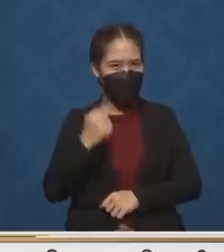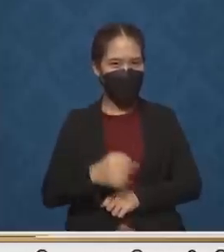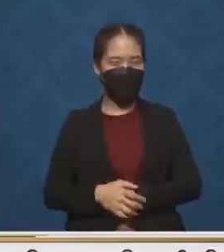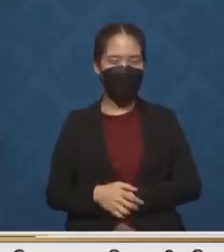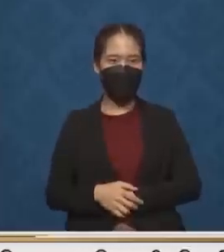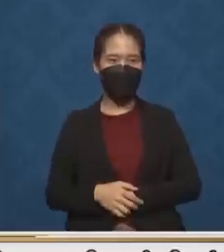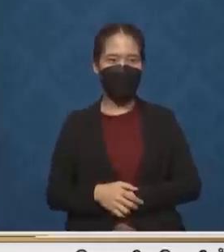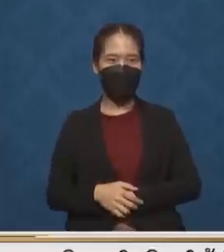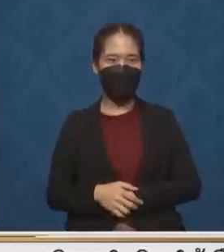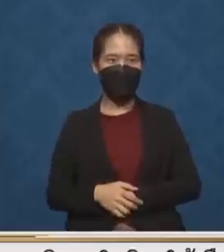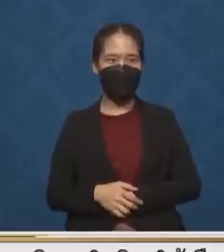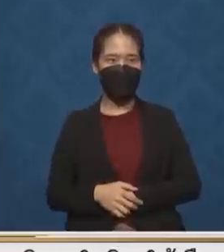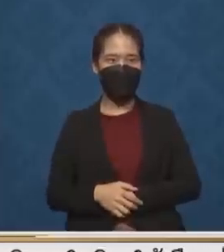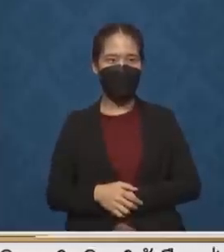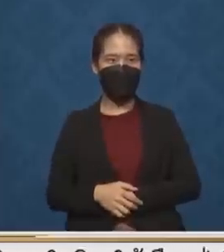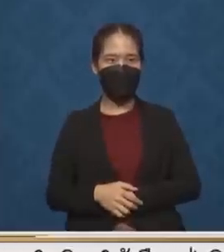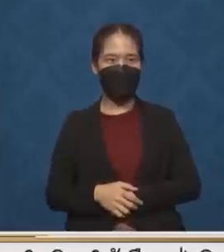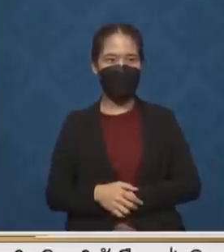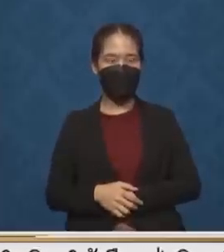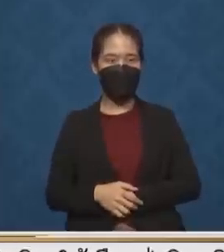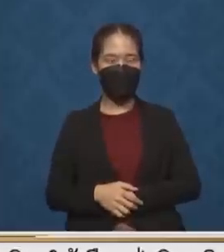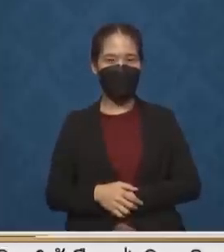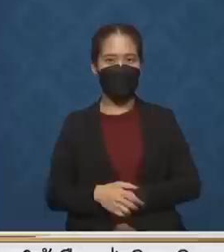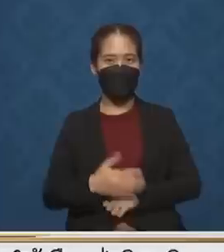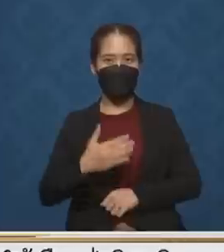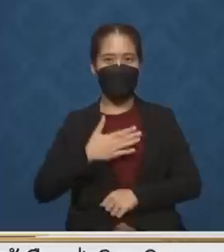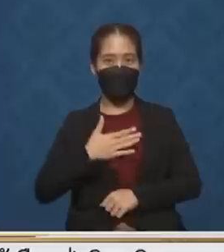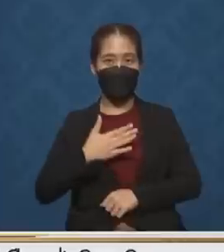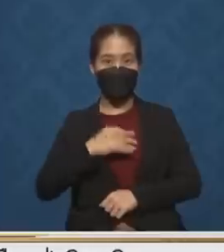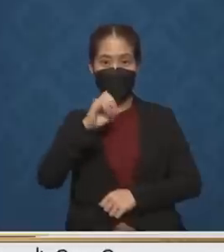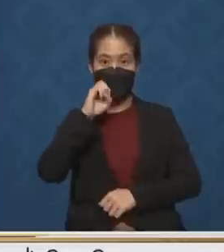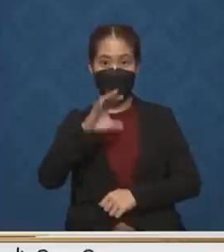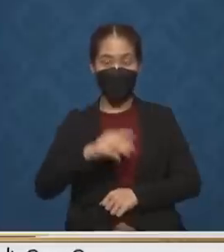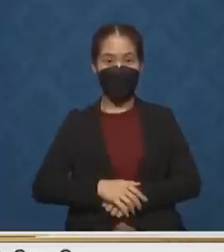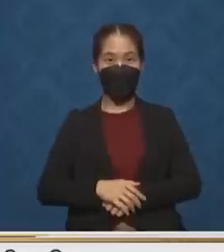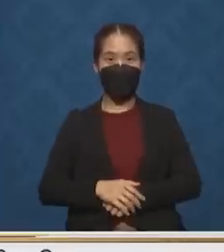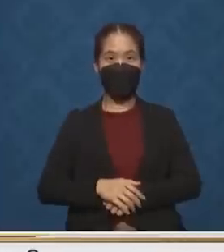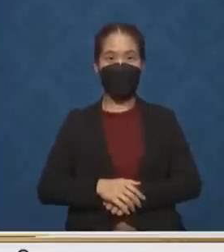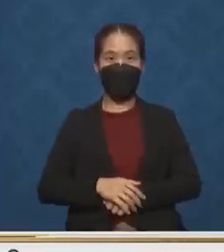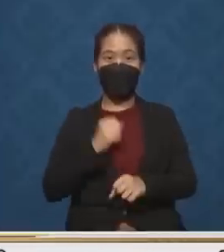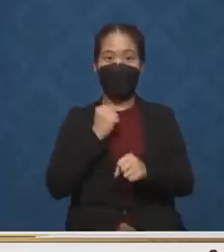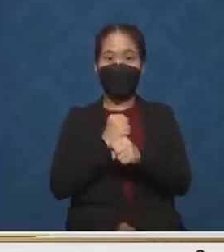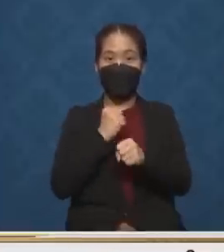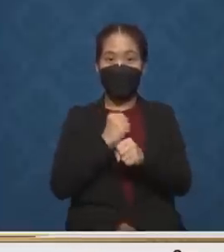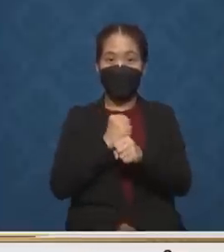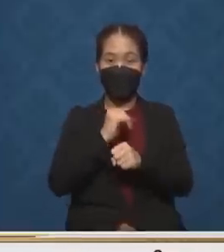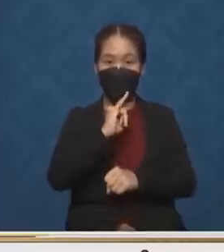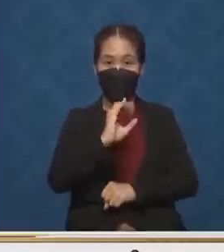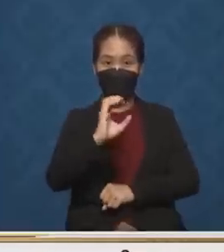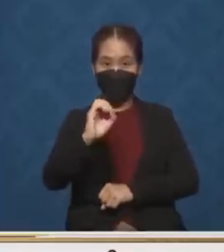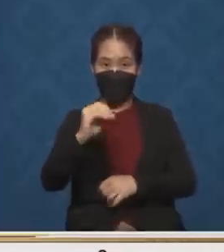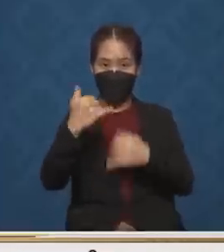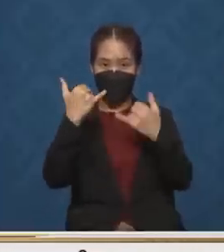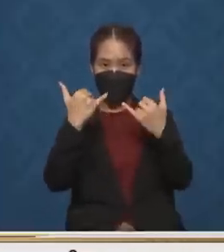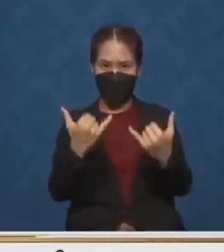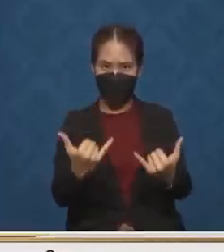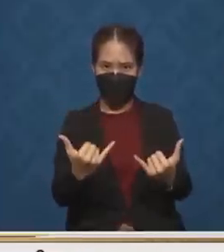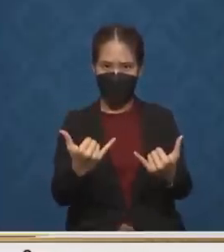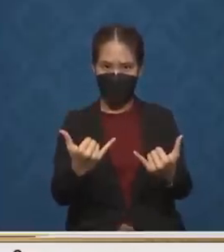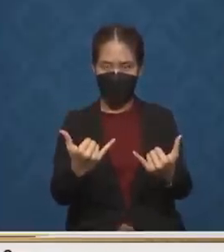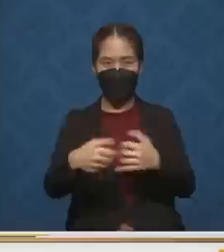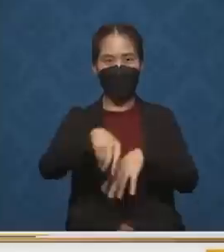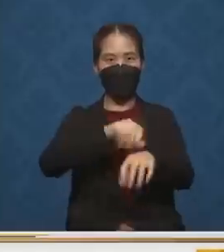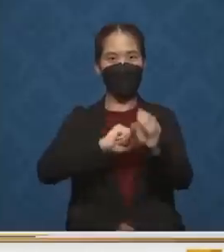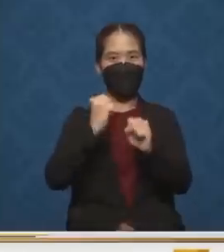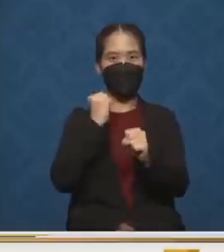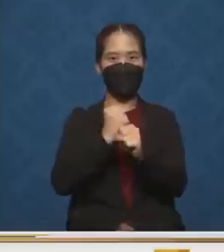ธรรธานครับและจะไม่ให้ผมบอกว่าปริบัติการพรรกิภาคจบภาคนี้เป็นปริบัติก